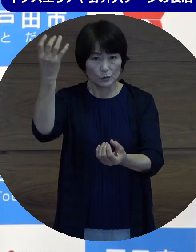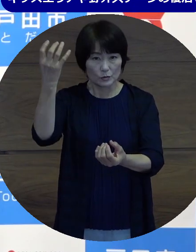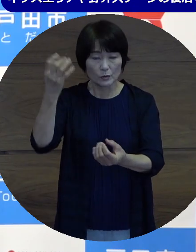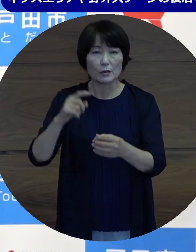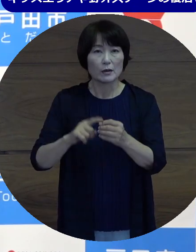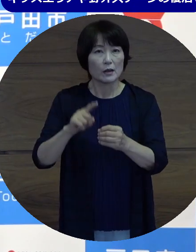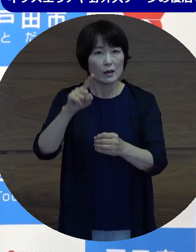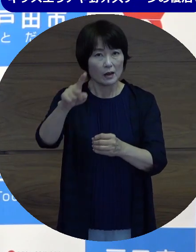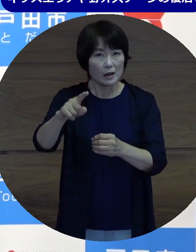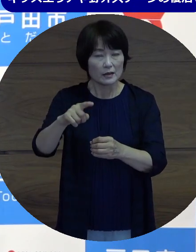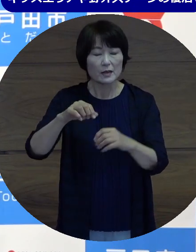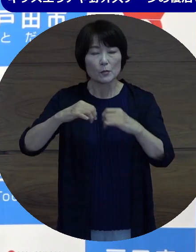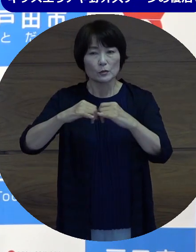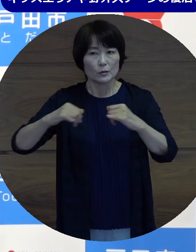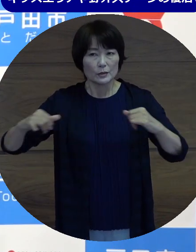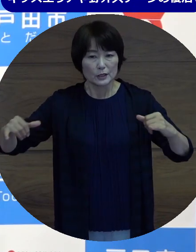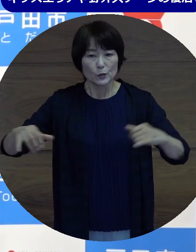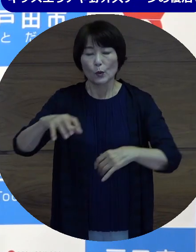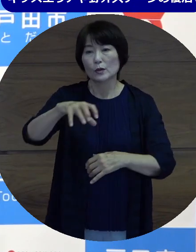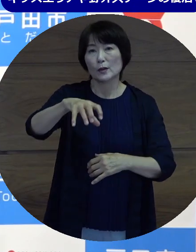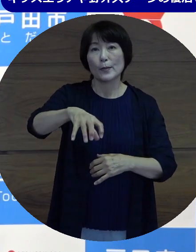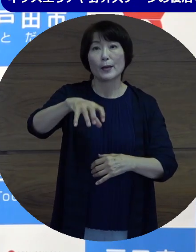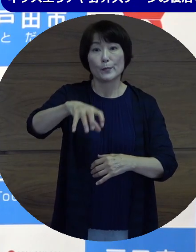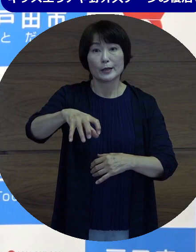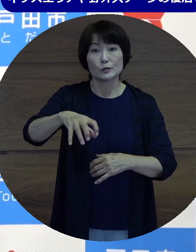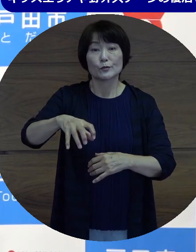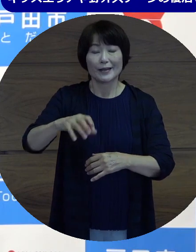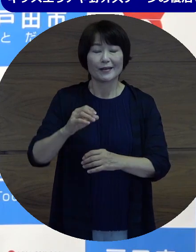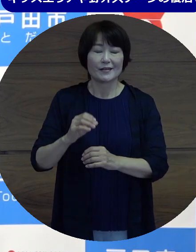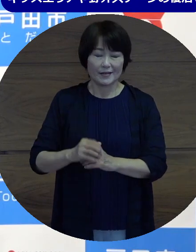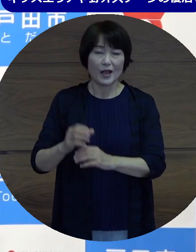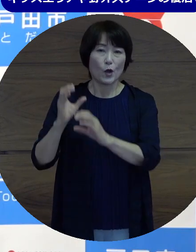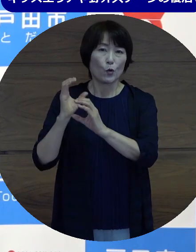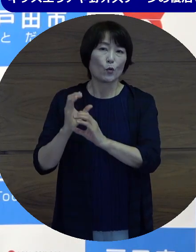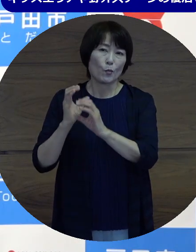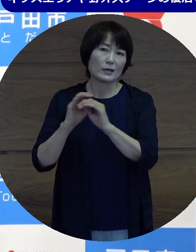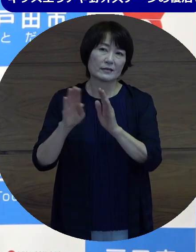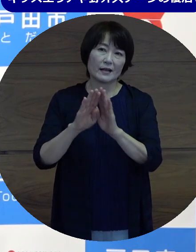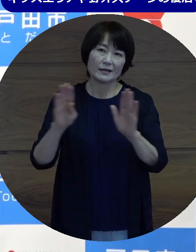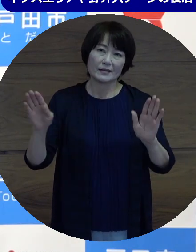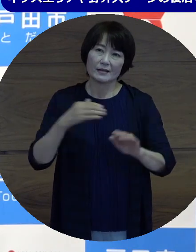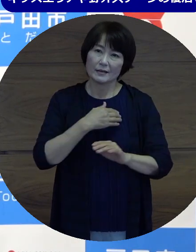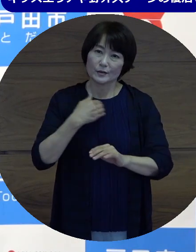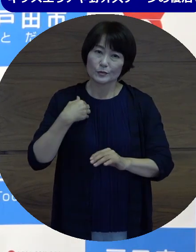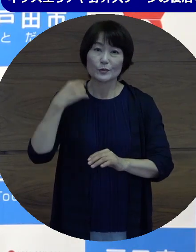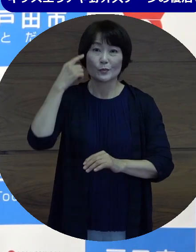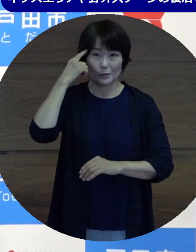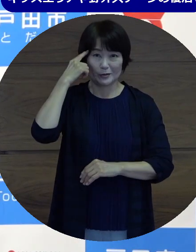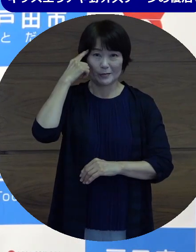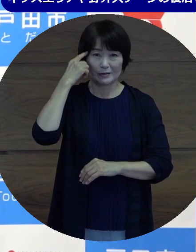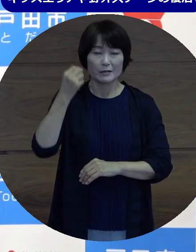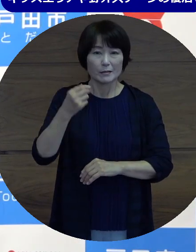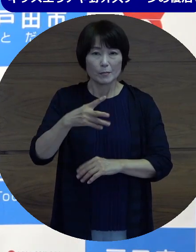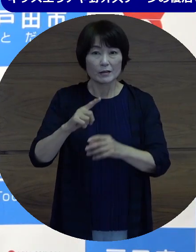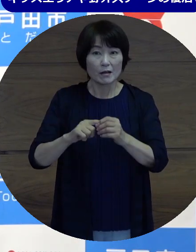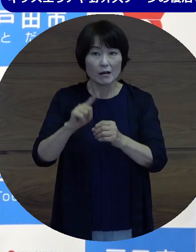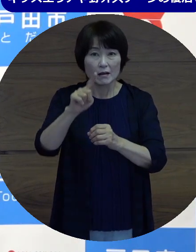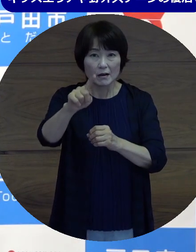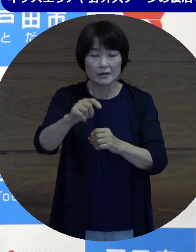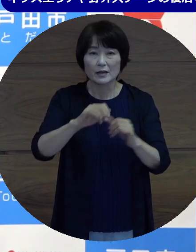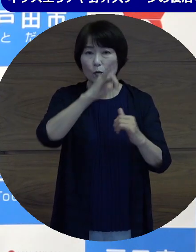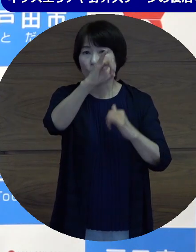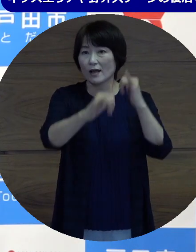所でふるさと祭りを行います。そして第50回目という節目のお祭りともなりますので